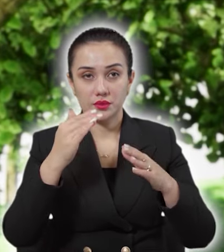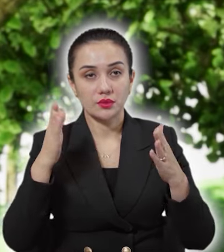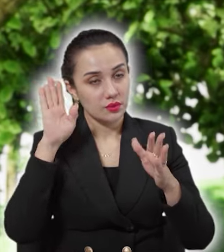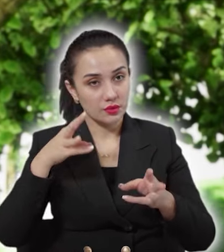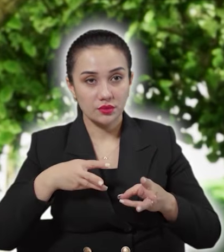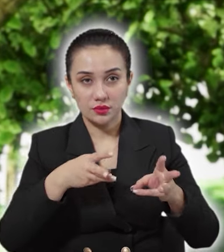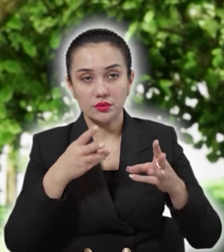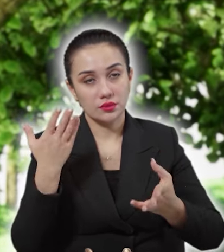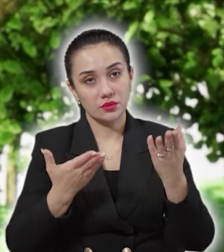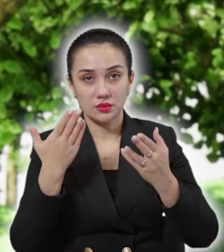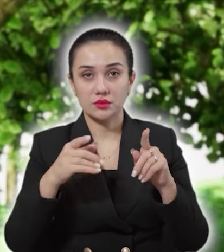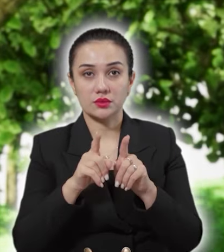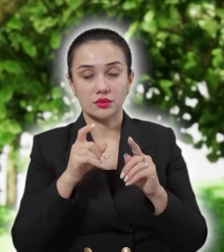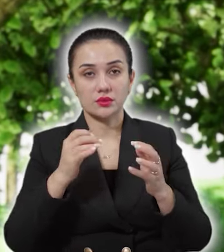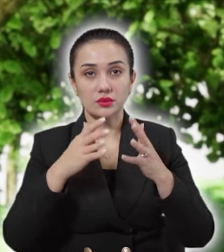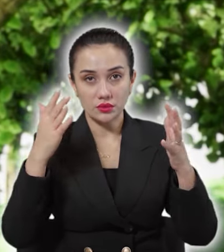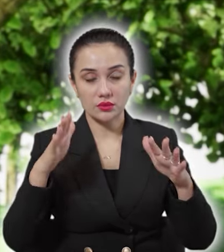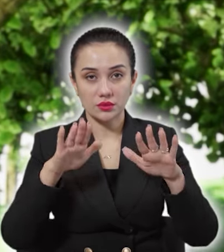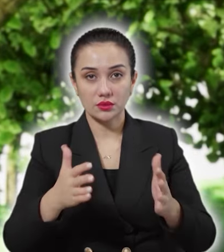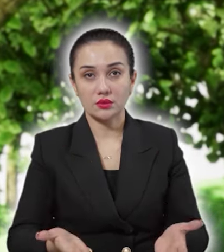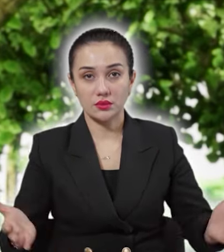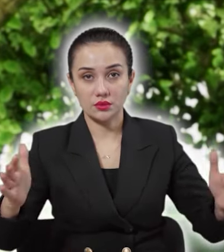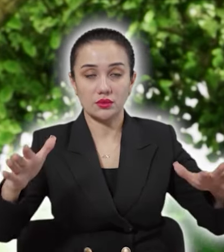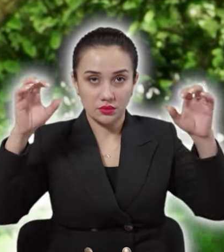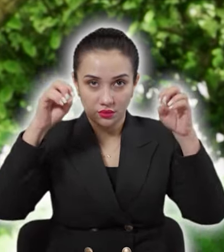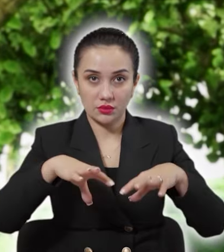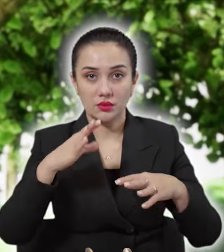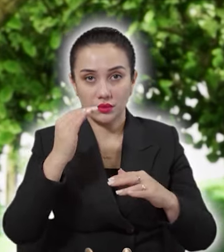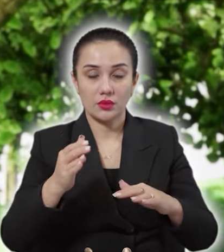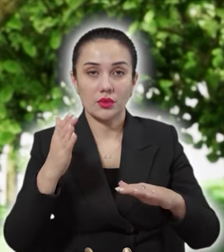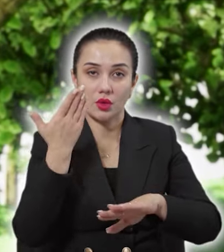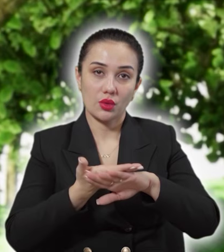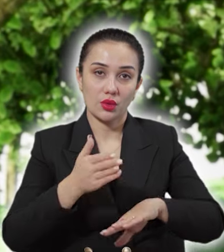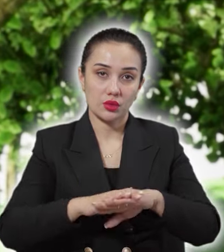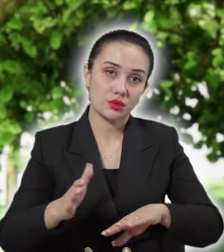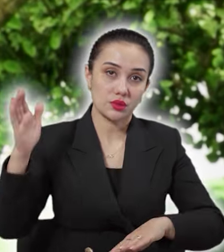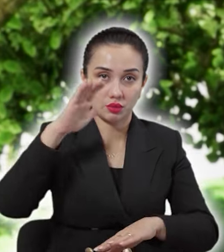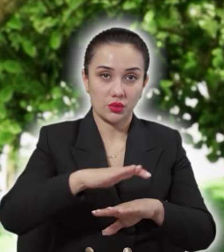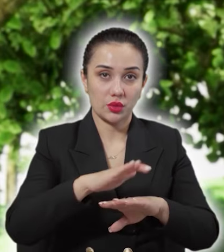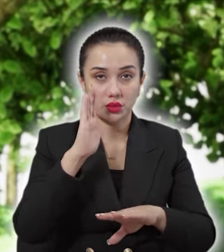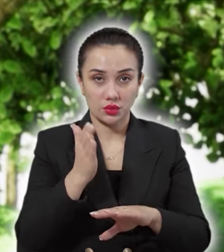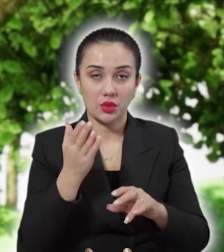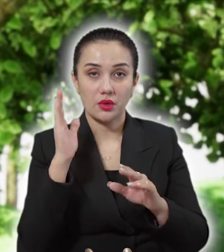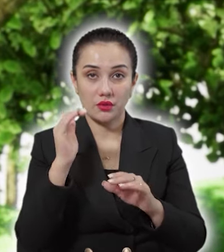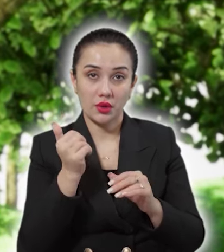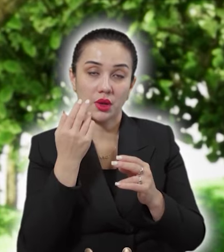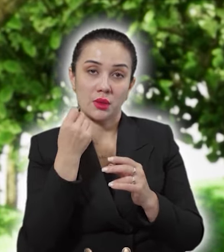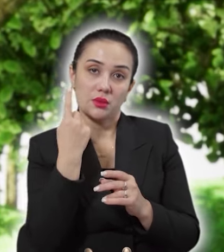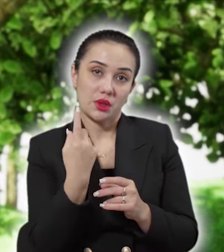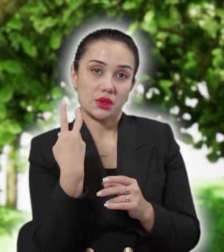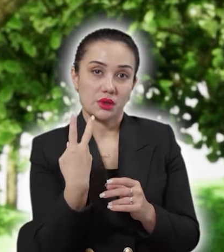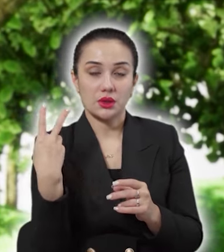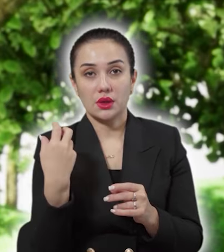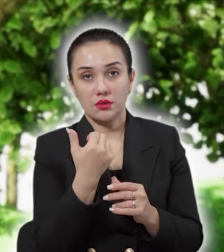bog'lanadi. Hovuz yoki ariqqa yoki bo'lmasa kattaroq idishga novdalar solinib, ustiga og'irroq narsa bostirib qo'yiladi